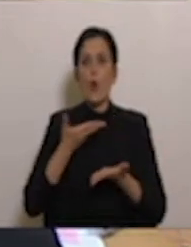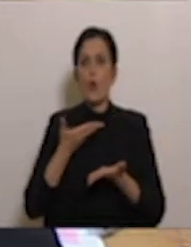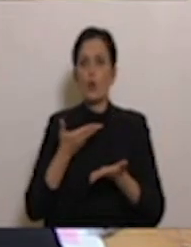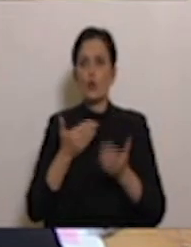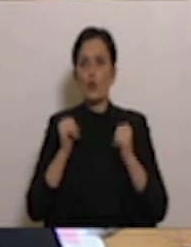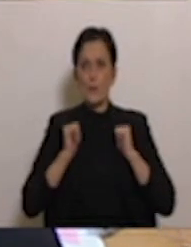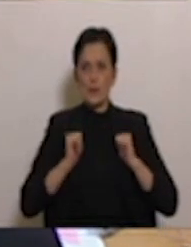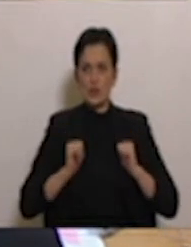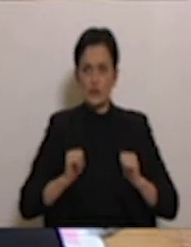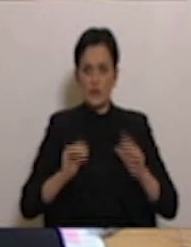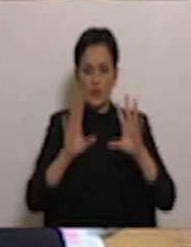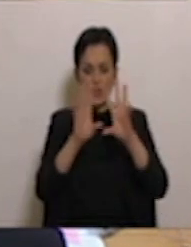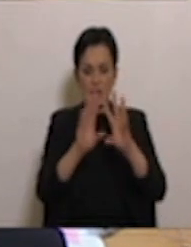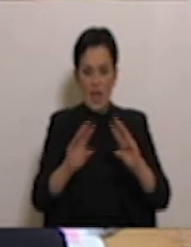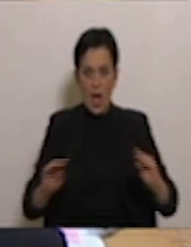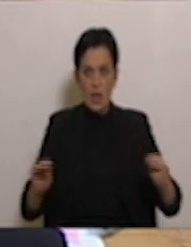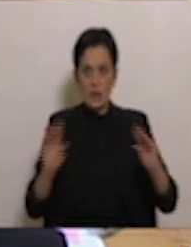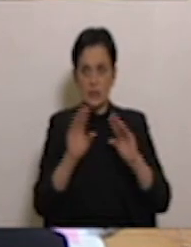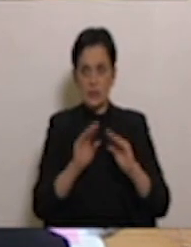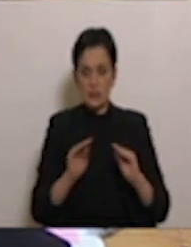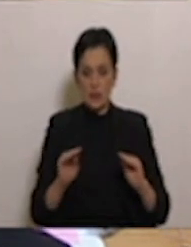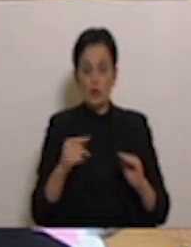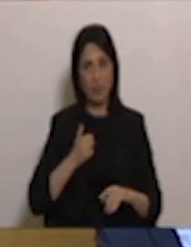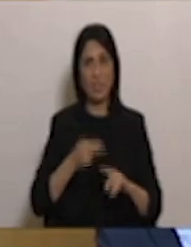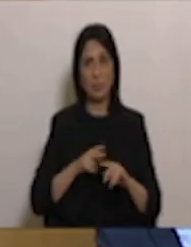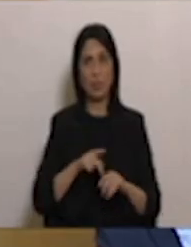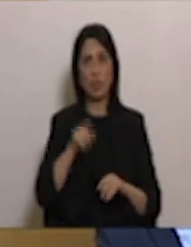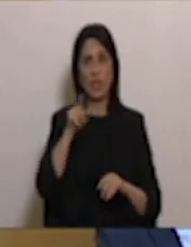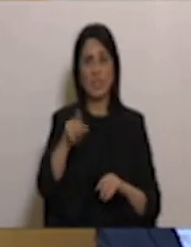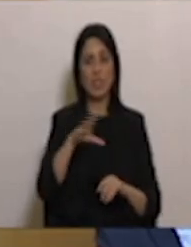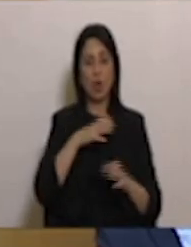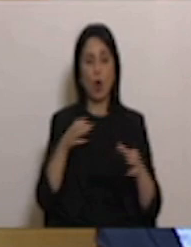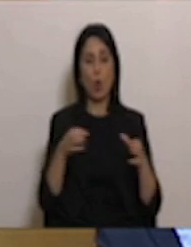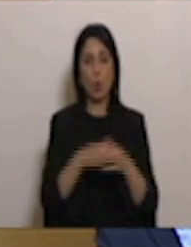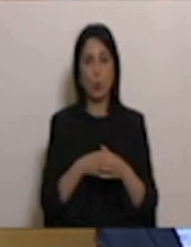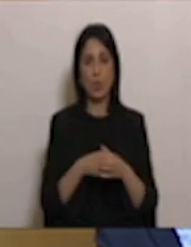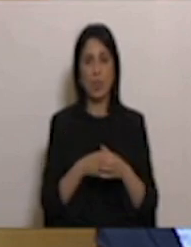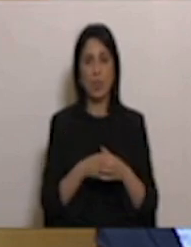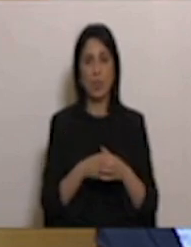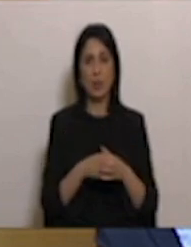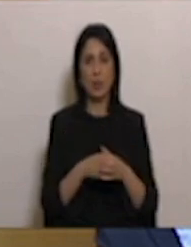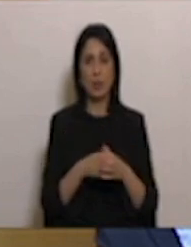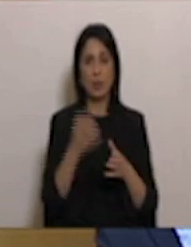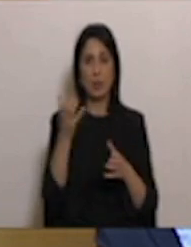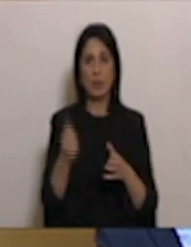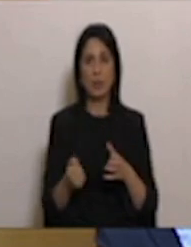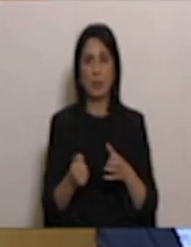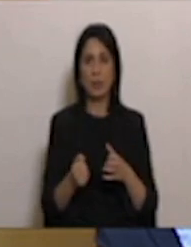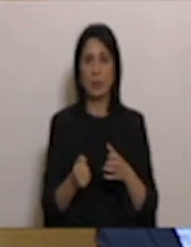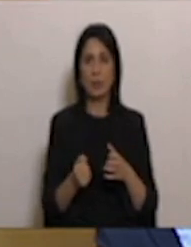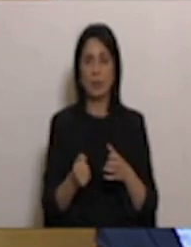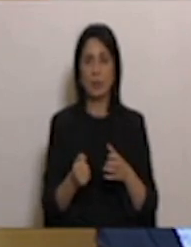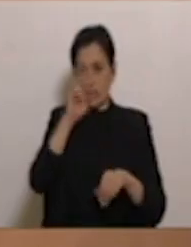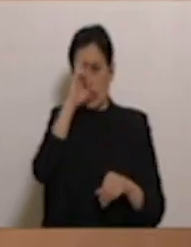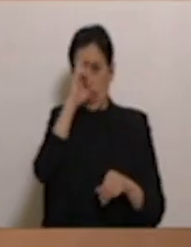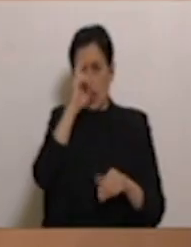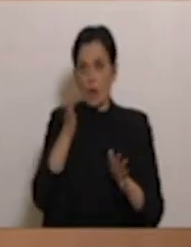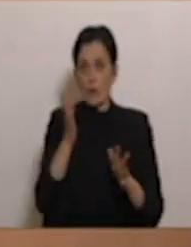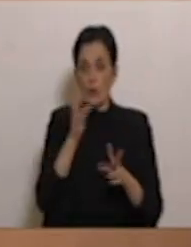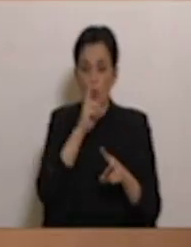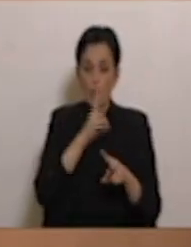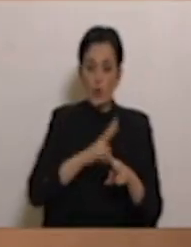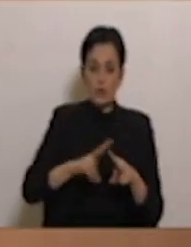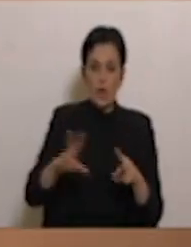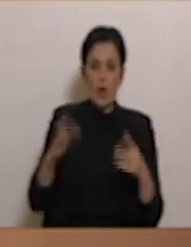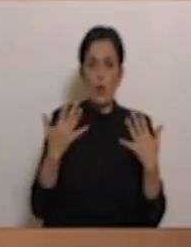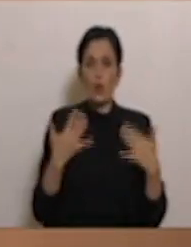Ნამახვან ხესთან დაკავშირებული პროტესტი დღეს მწვავე განცხადებების მიზეზი გახდა პარლამენტის ხდომაზეც. ოპოზიციონერმა დეპუტატებმა ქვეყნის